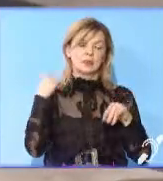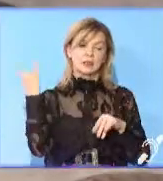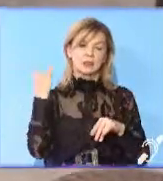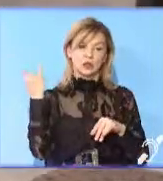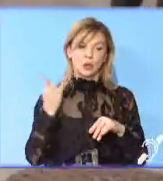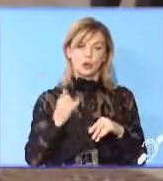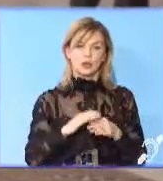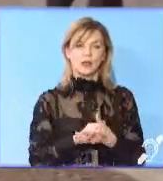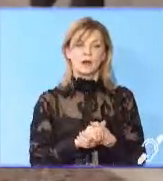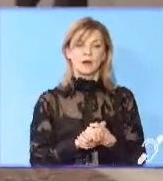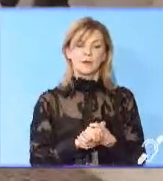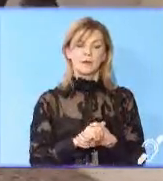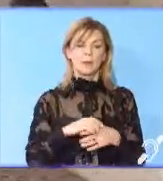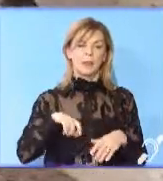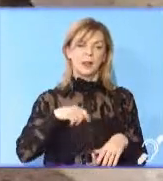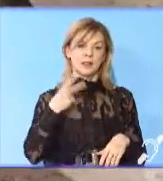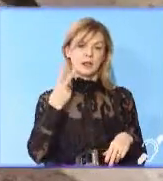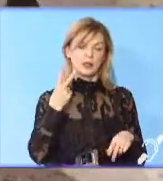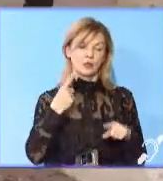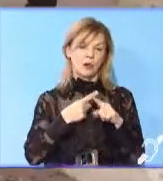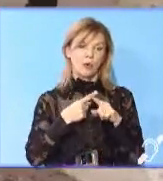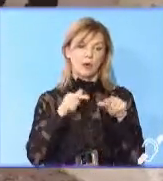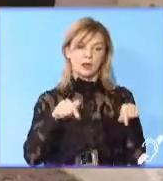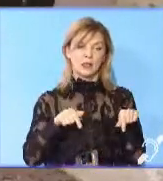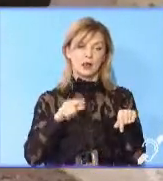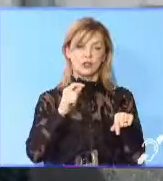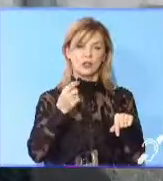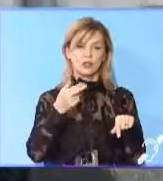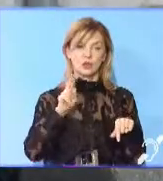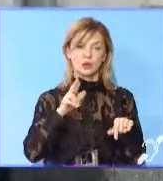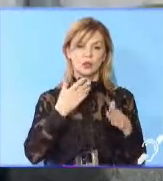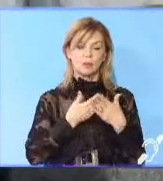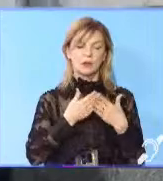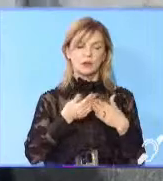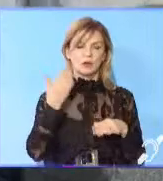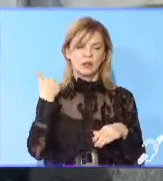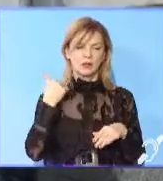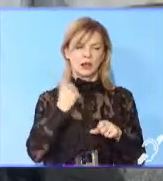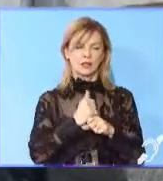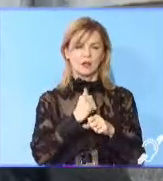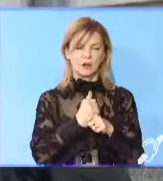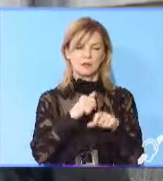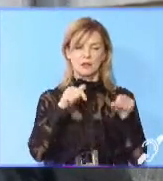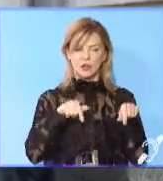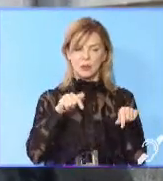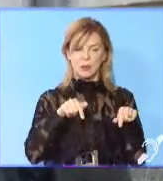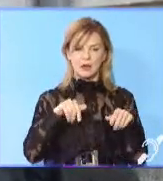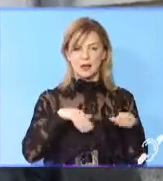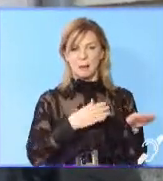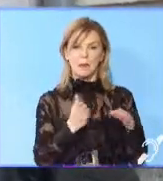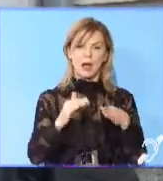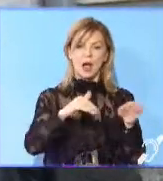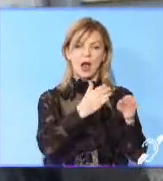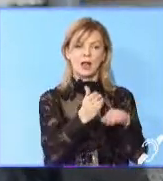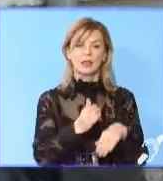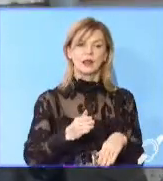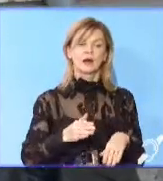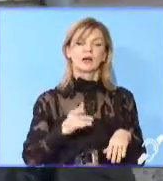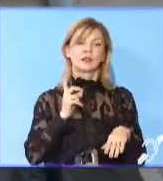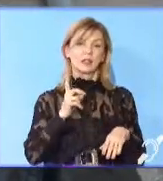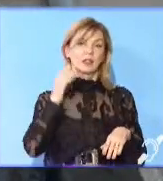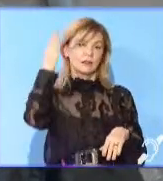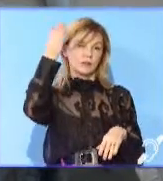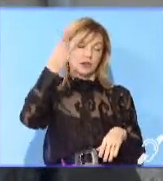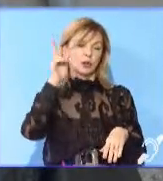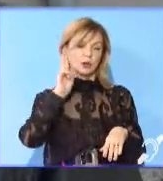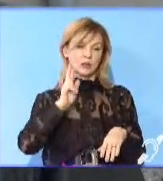istorice. Este la a doua ediție, să zicem, acest tur, pentru că înainte făceam pe alte rute, dar deja și în anii viitori să